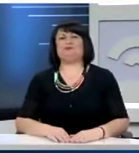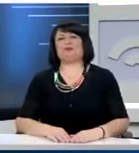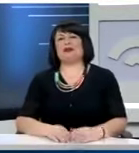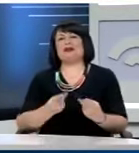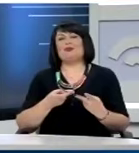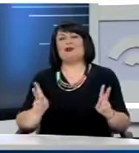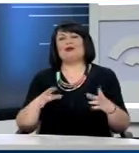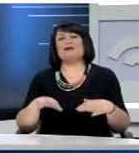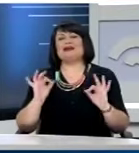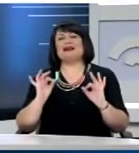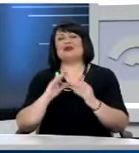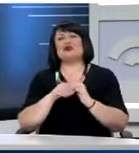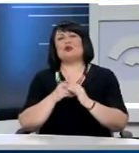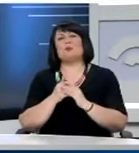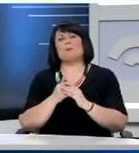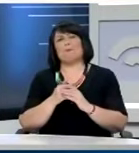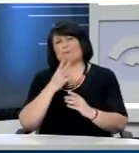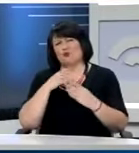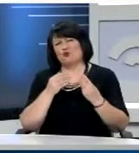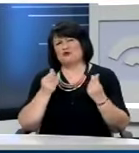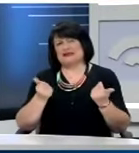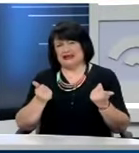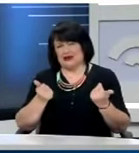μια πολύ ουσιαστική παρατήρηση